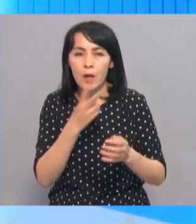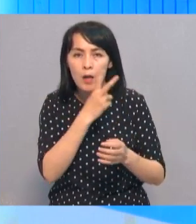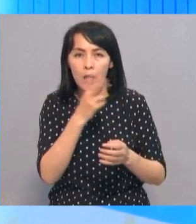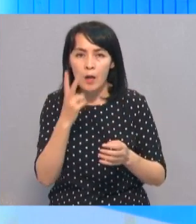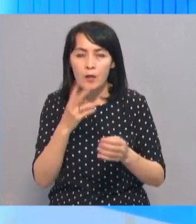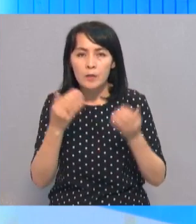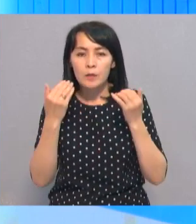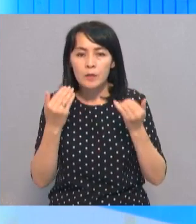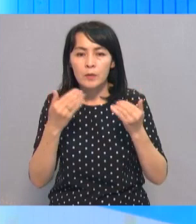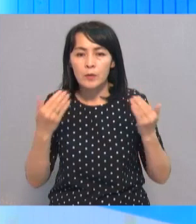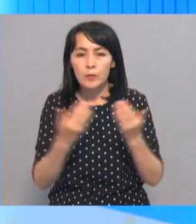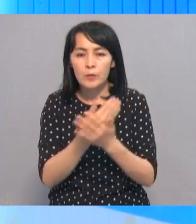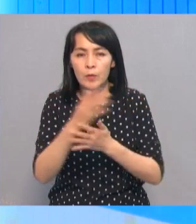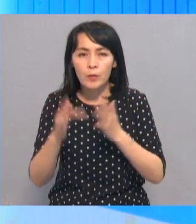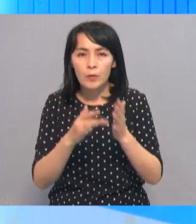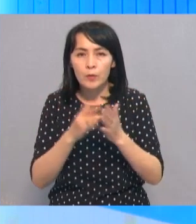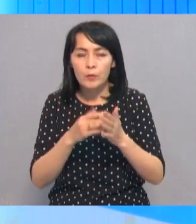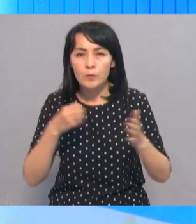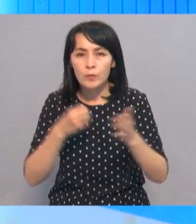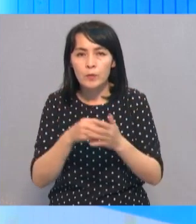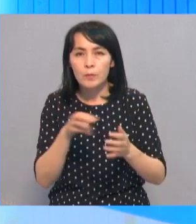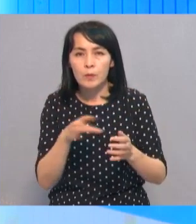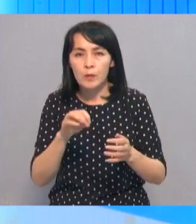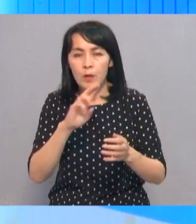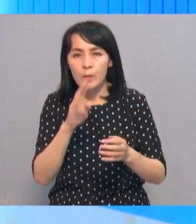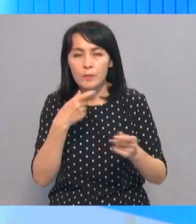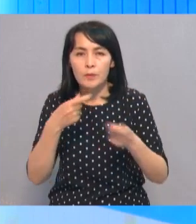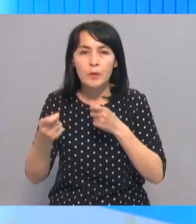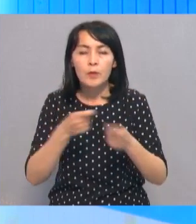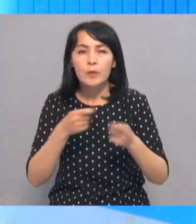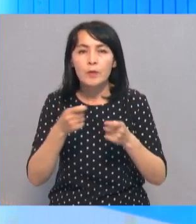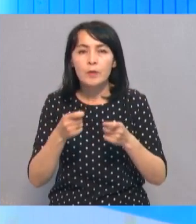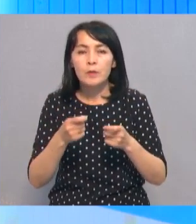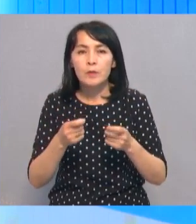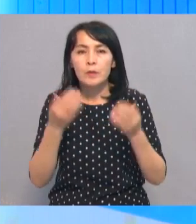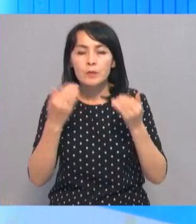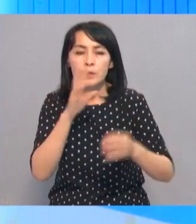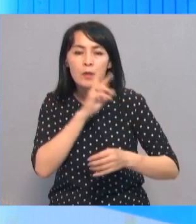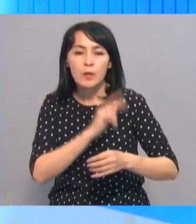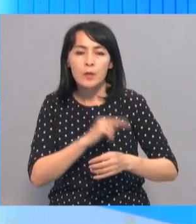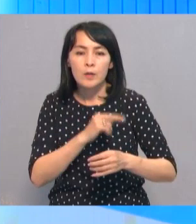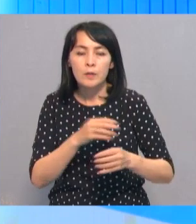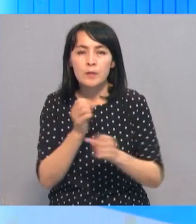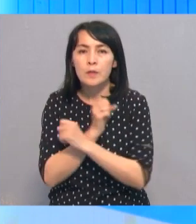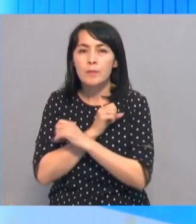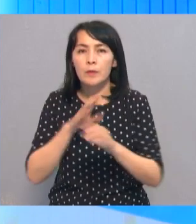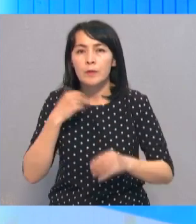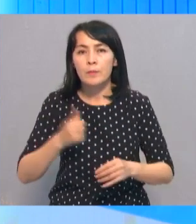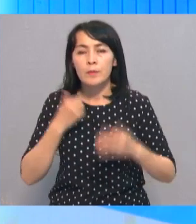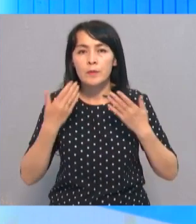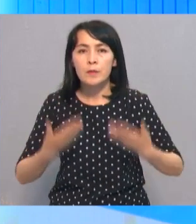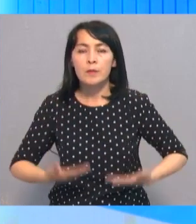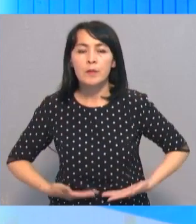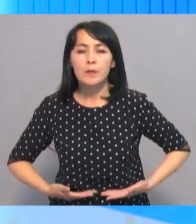Осмотрев территорию от нового города до микрорайона Бекзат, руководитель региона, курировавший работу в парке Бельсенда